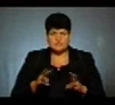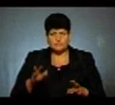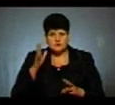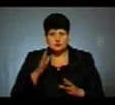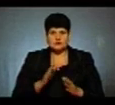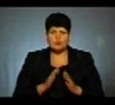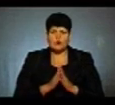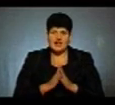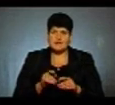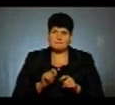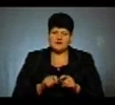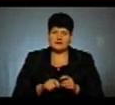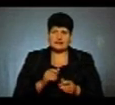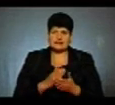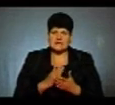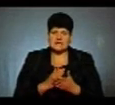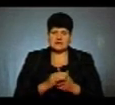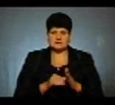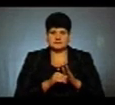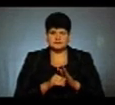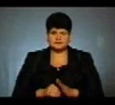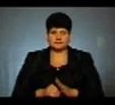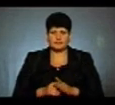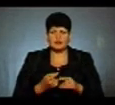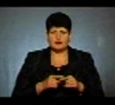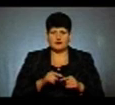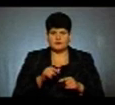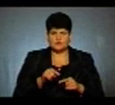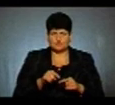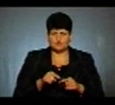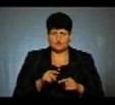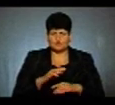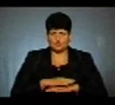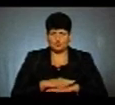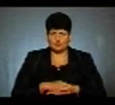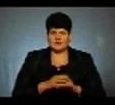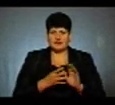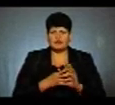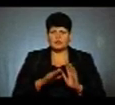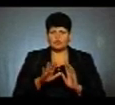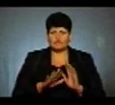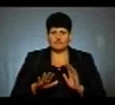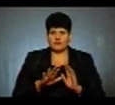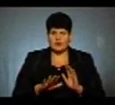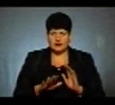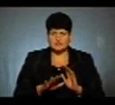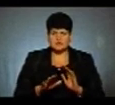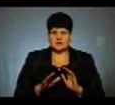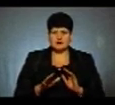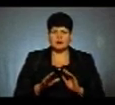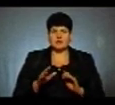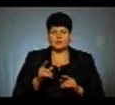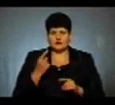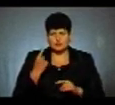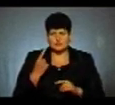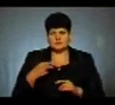проханням перевірити наявність дискримінації в положеннях курсу «Основа сім'ї». Зокрема, 9 вересня в матеріалі на ресурсі «Повага.org.ua»